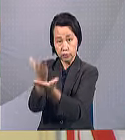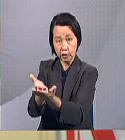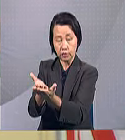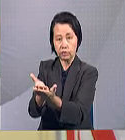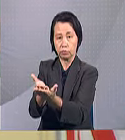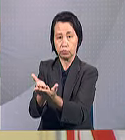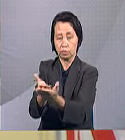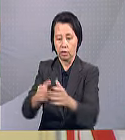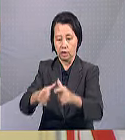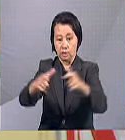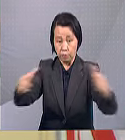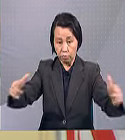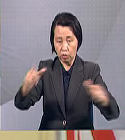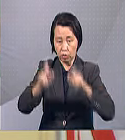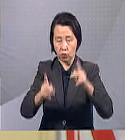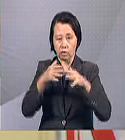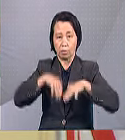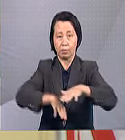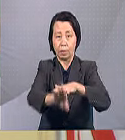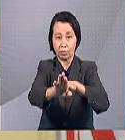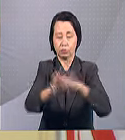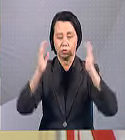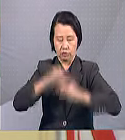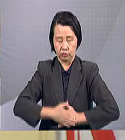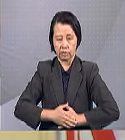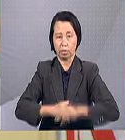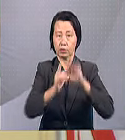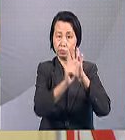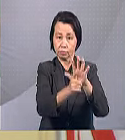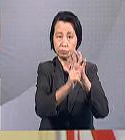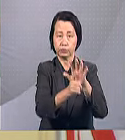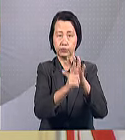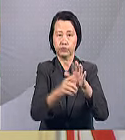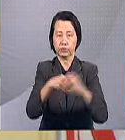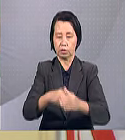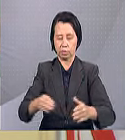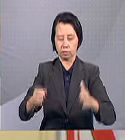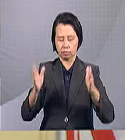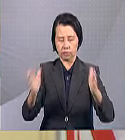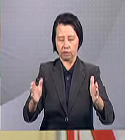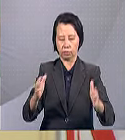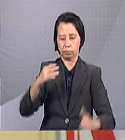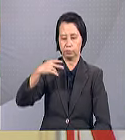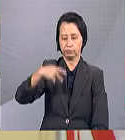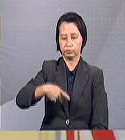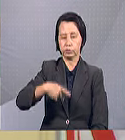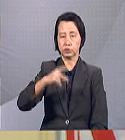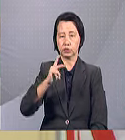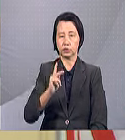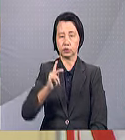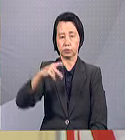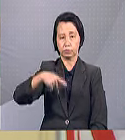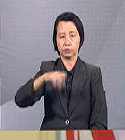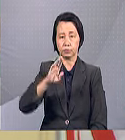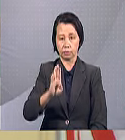garis panduan perluasan kapasiti solat Jumaat dan solat berjemaah dalam tempoh perintah kawalan pergerakan